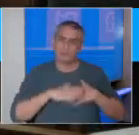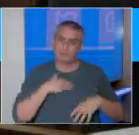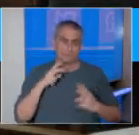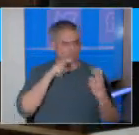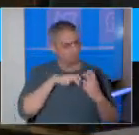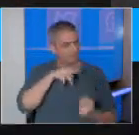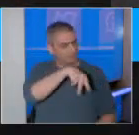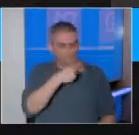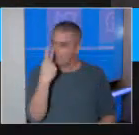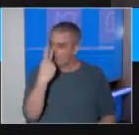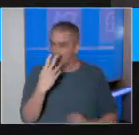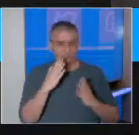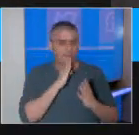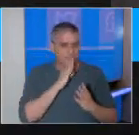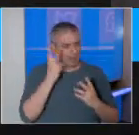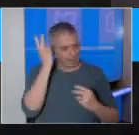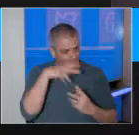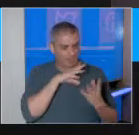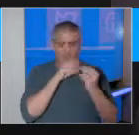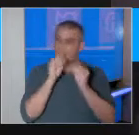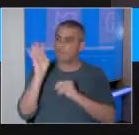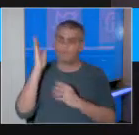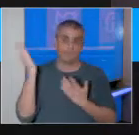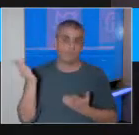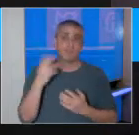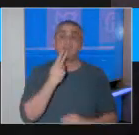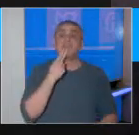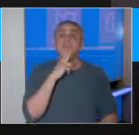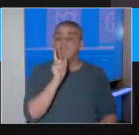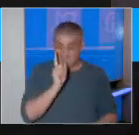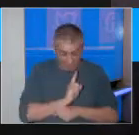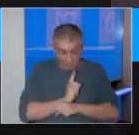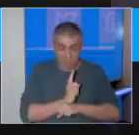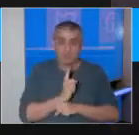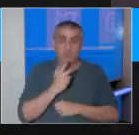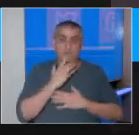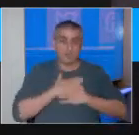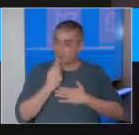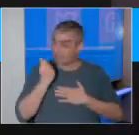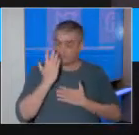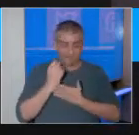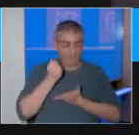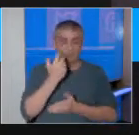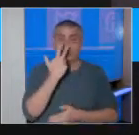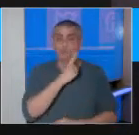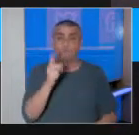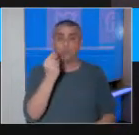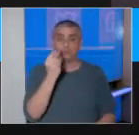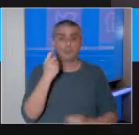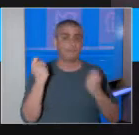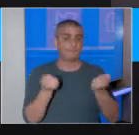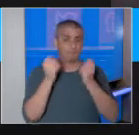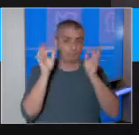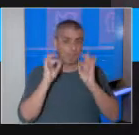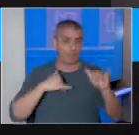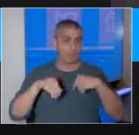ישבה, הסתובבה, ראתה את הבעיה, הפנימה, דיברה עם ביבי, הבטיחה במיידי, היא אומרת כסף שכבר הוקצה, 3 מיליון שקל לפרסום